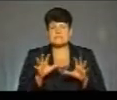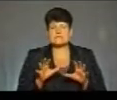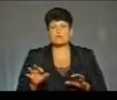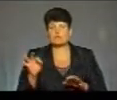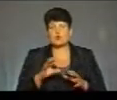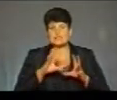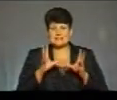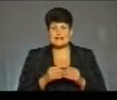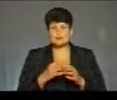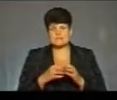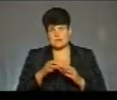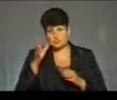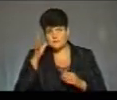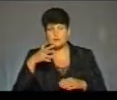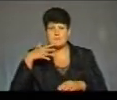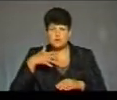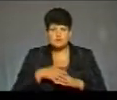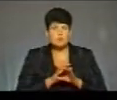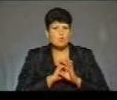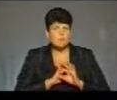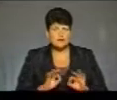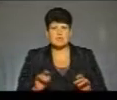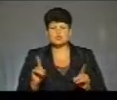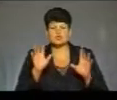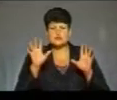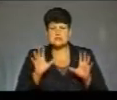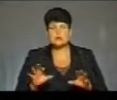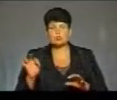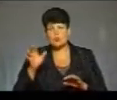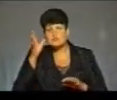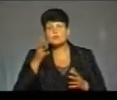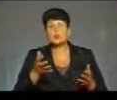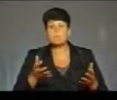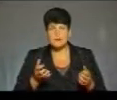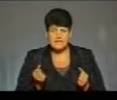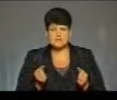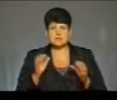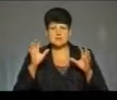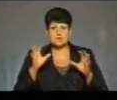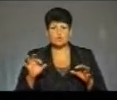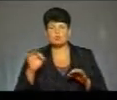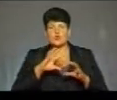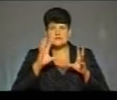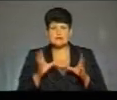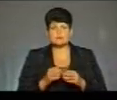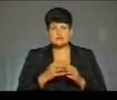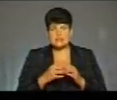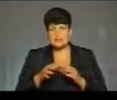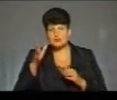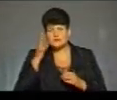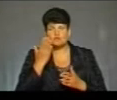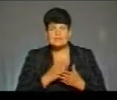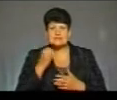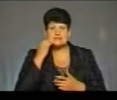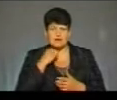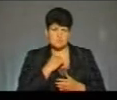середню освіту. Адже ми прекрасно розуміємо, що закон про освіту прийнятий, закон про загальну середню освіту є старим,